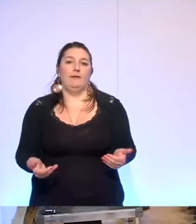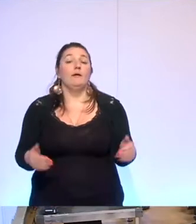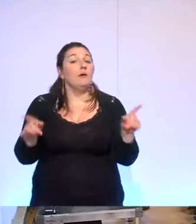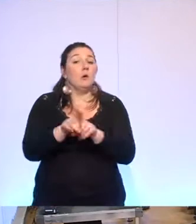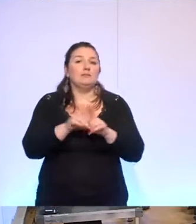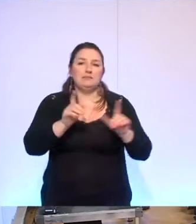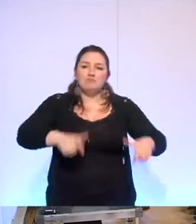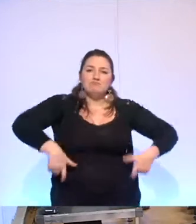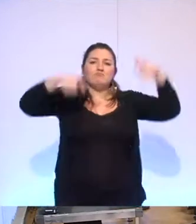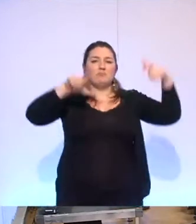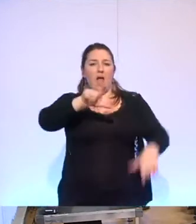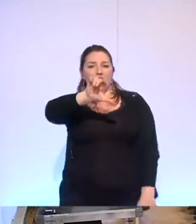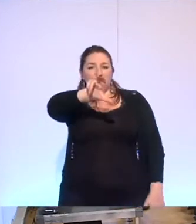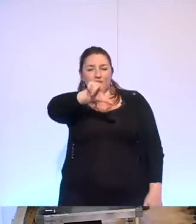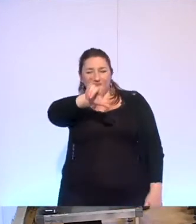des logements sociaux.